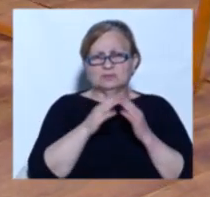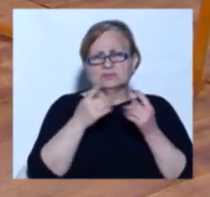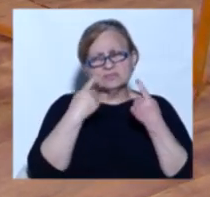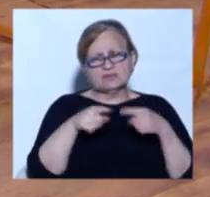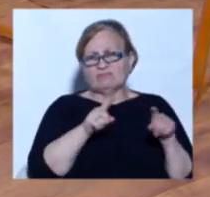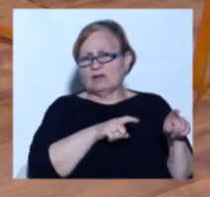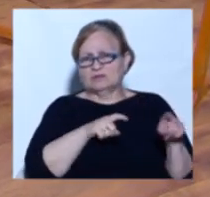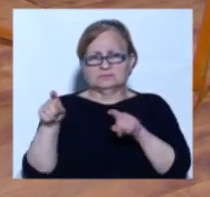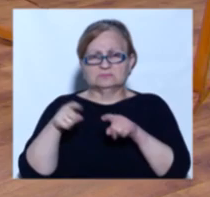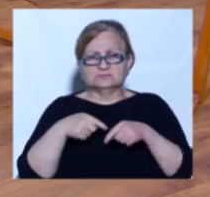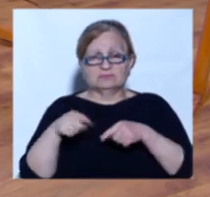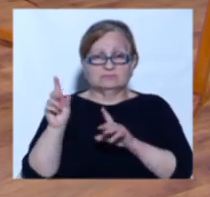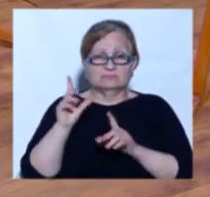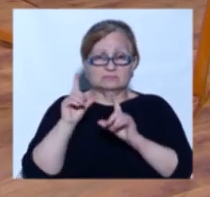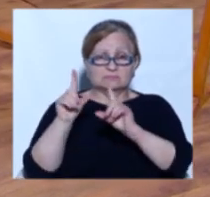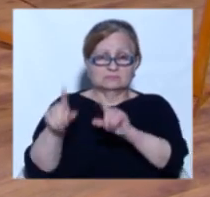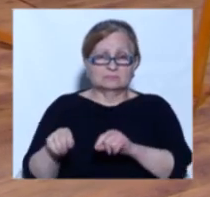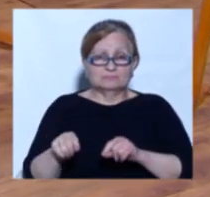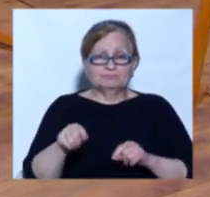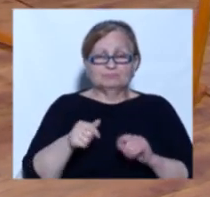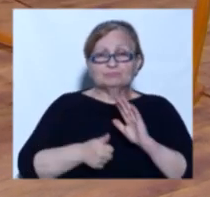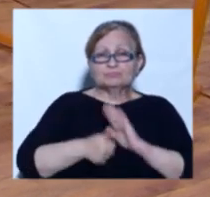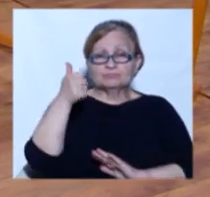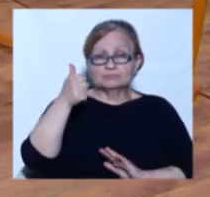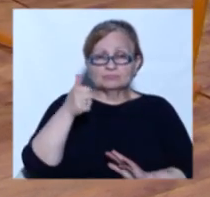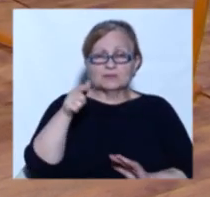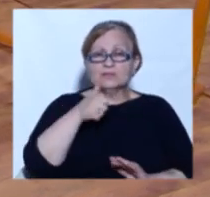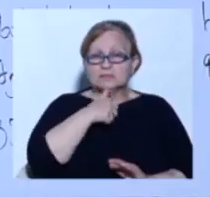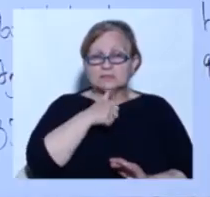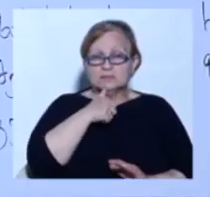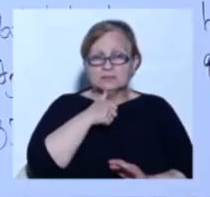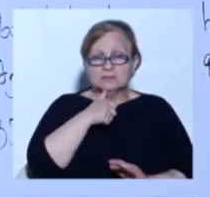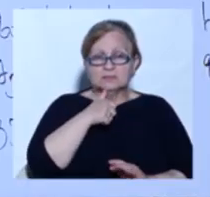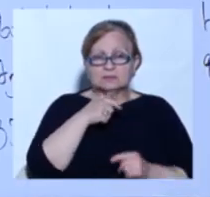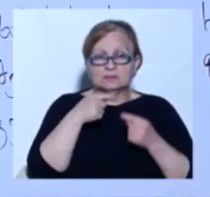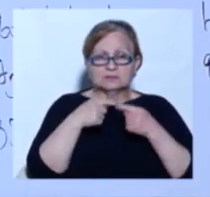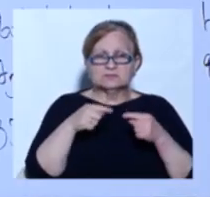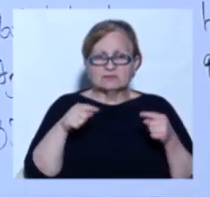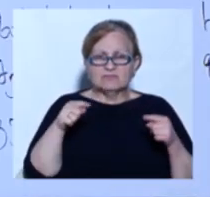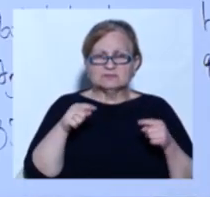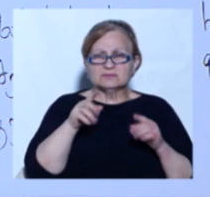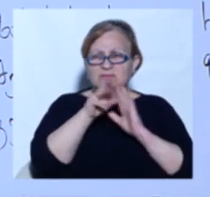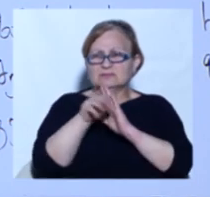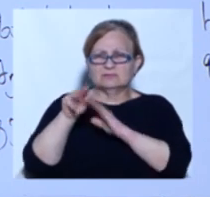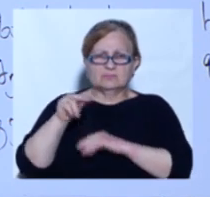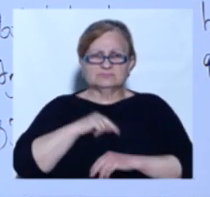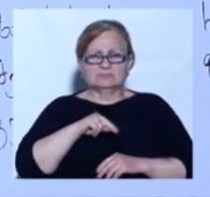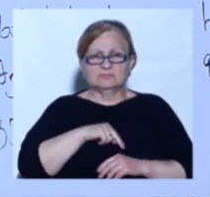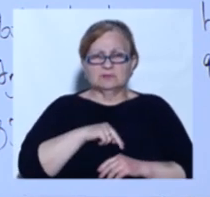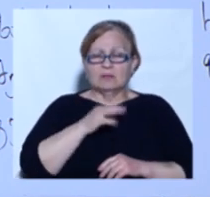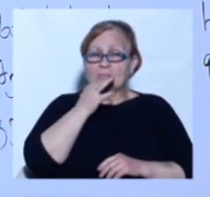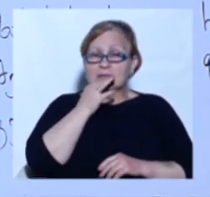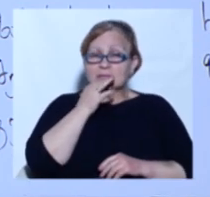სხვაგან გაემართა და თავდაპირველად სცადა სხვადასხვა სფეროში მოღვაწეობა, მაგრამ შემდეგ